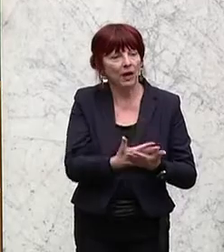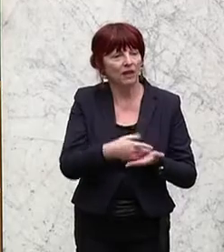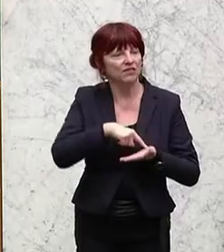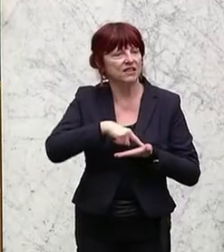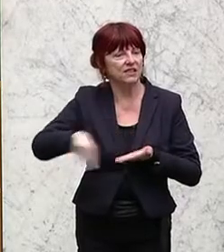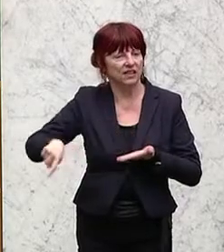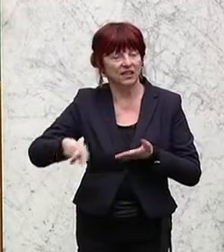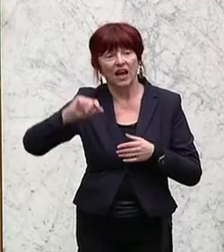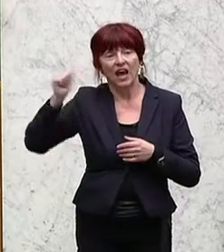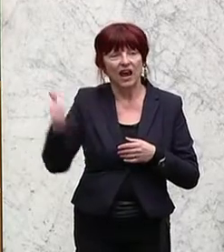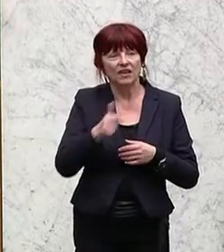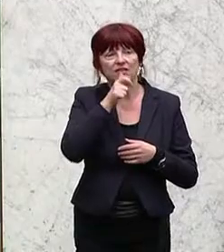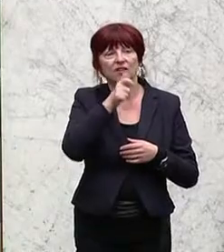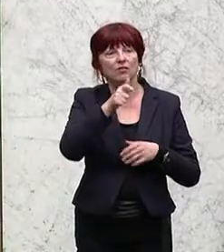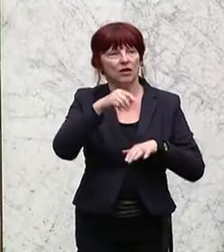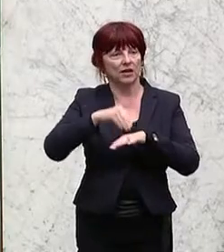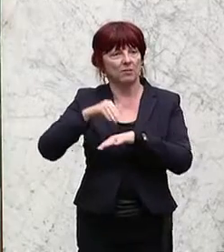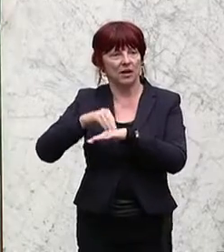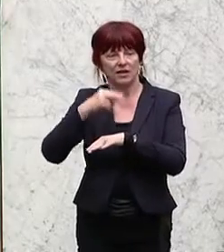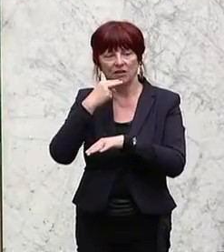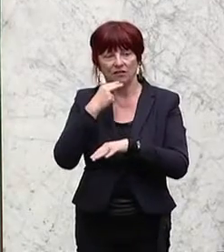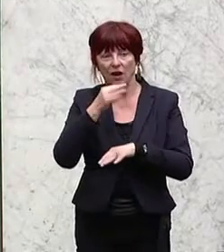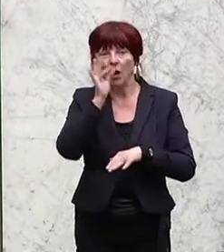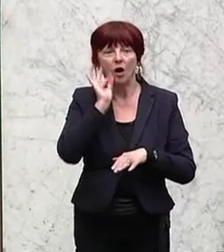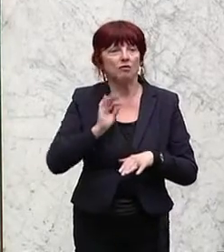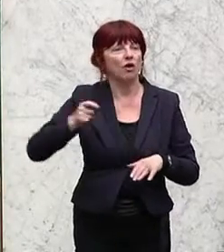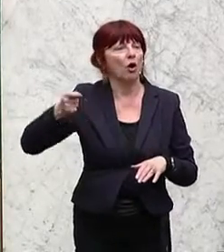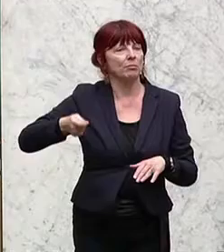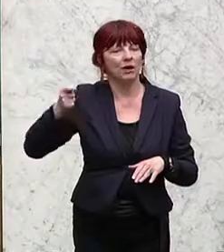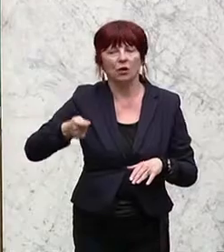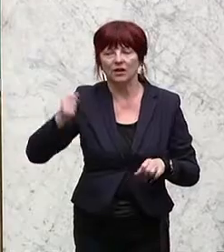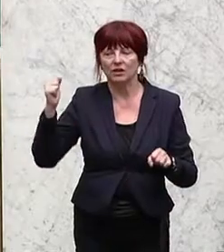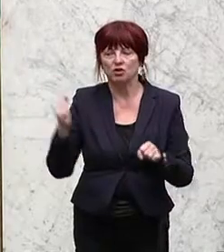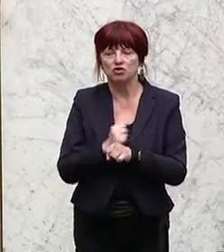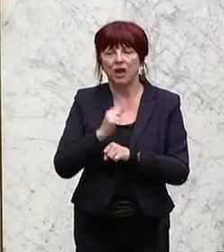und als Erster zu Wort gemeldet Frau Abgeordnete Magistra Michaela Steinacker.